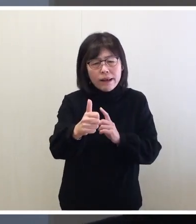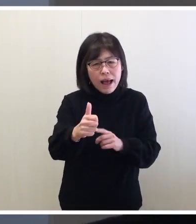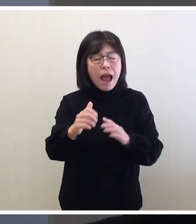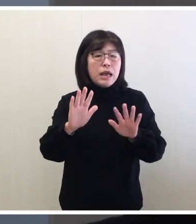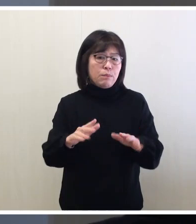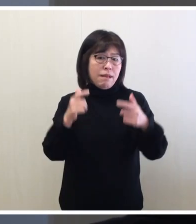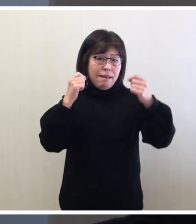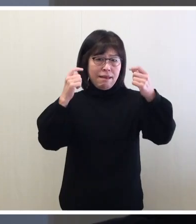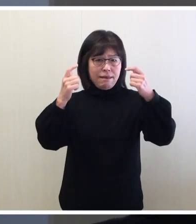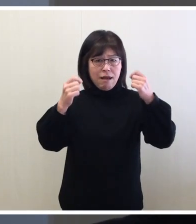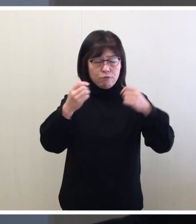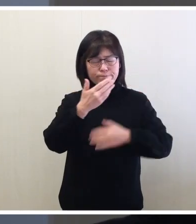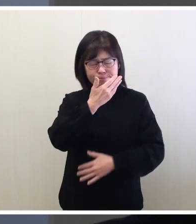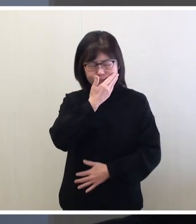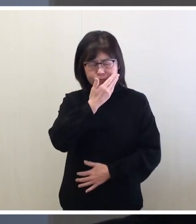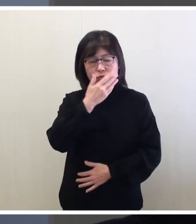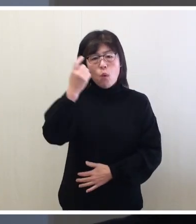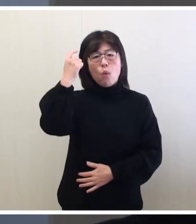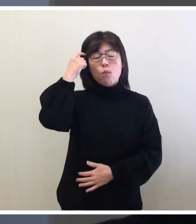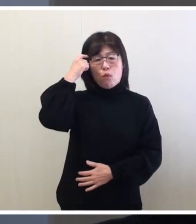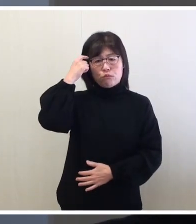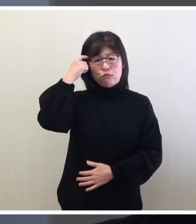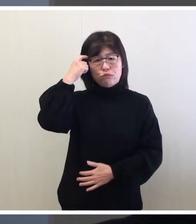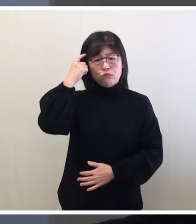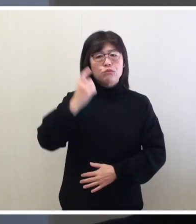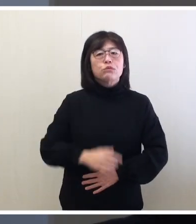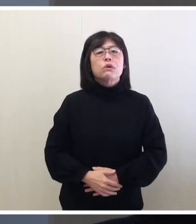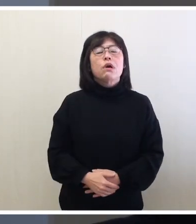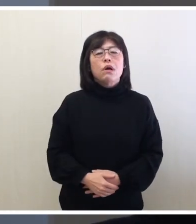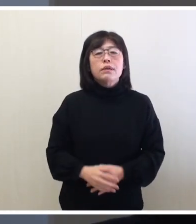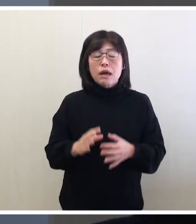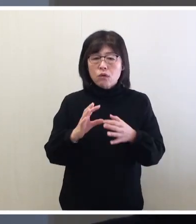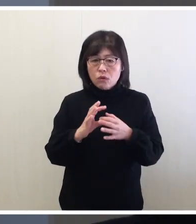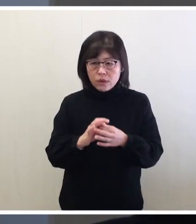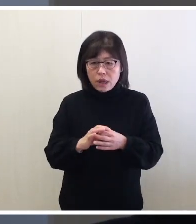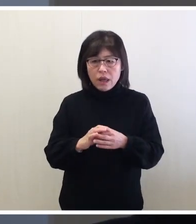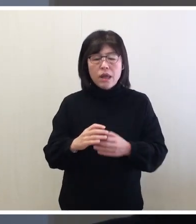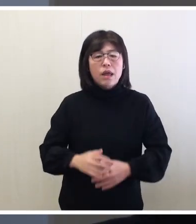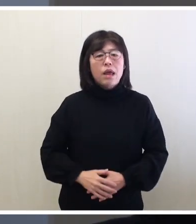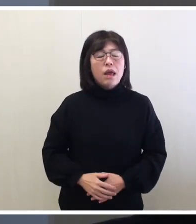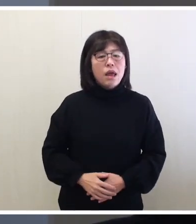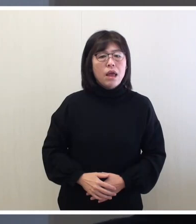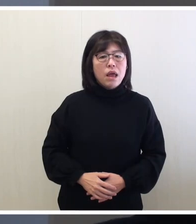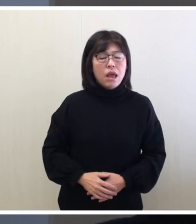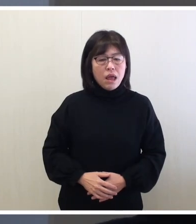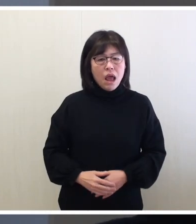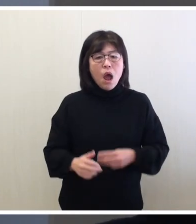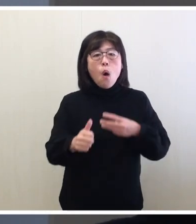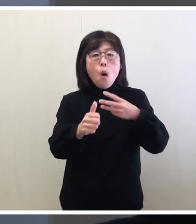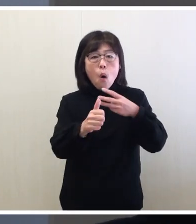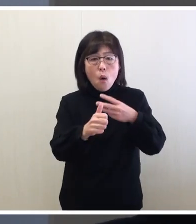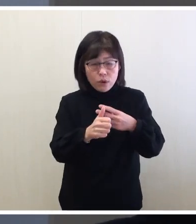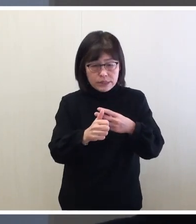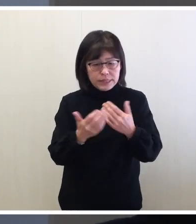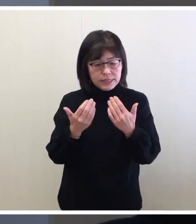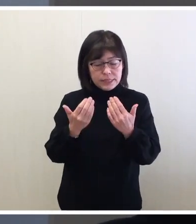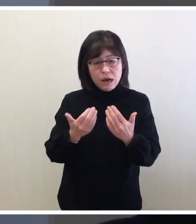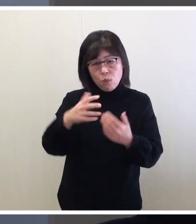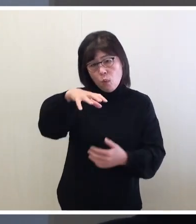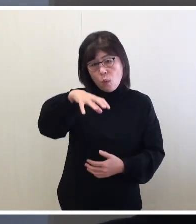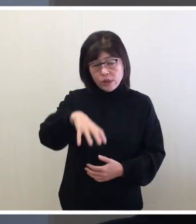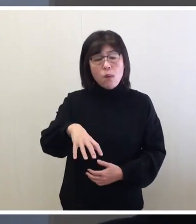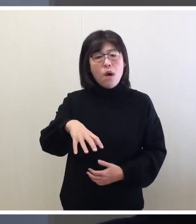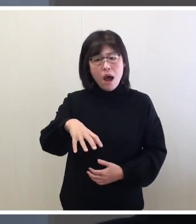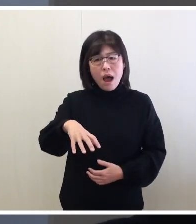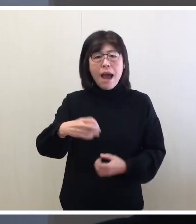そ、大学に今求められていることと考えております。こうした時代背景を受け、王子キャンパスでは